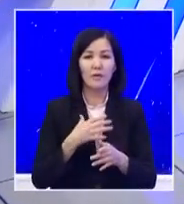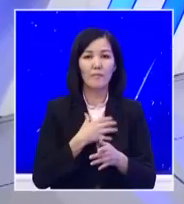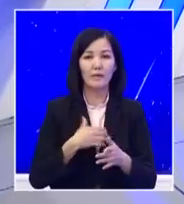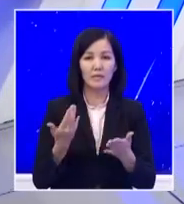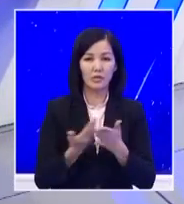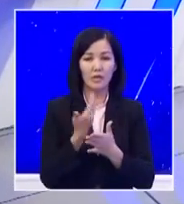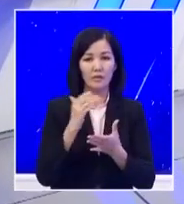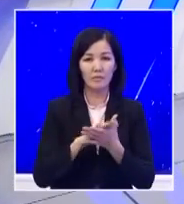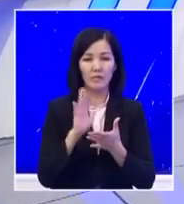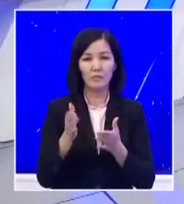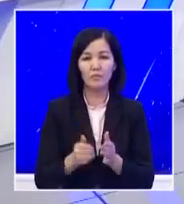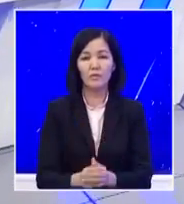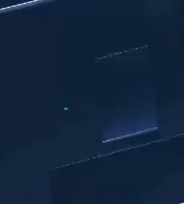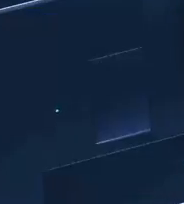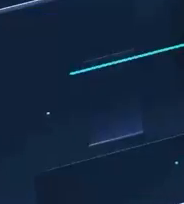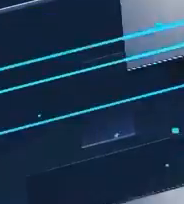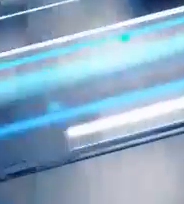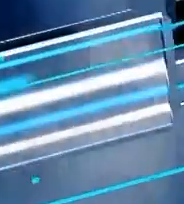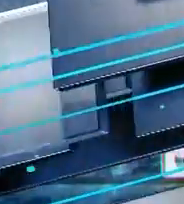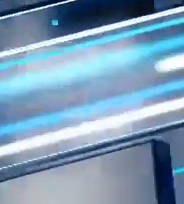Бүгін көретіндеріміз.